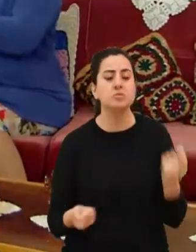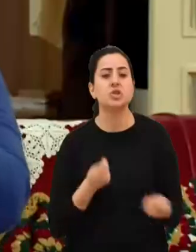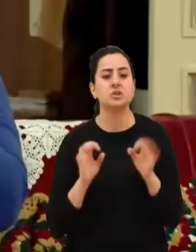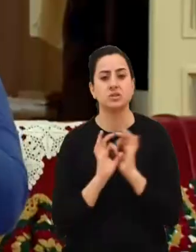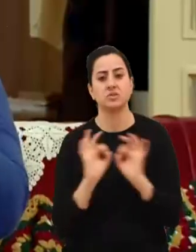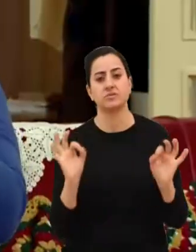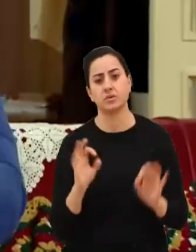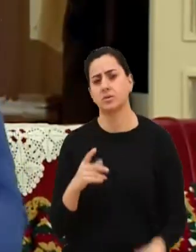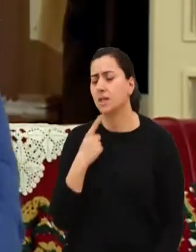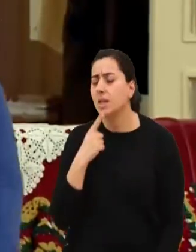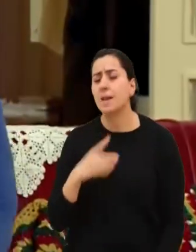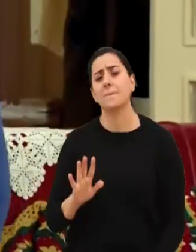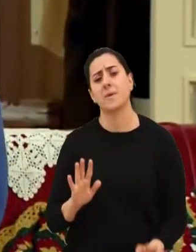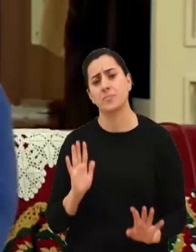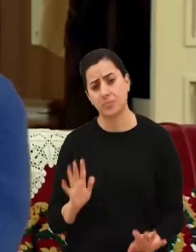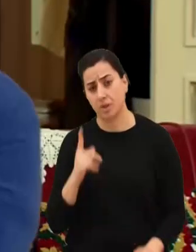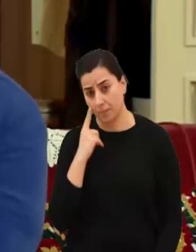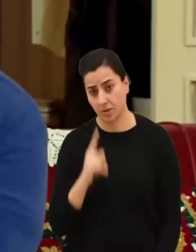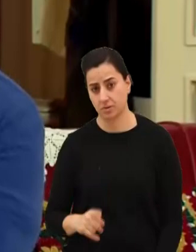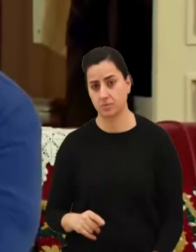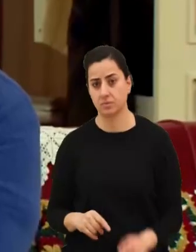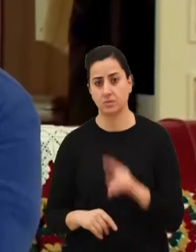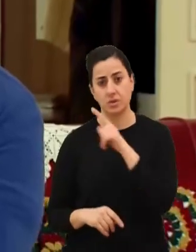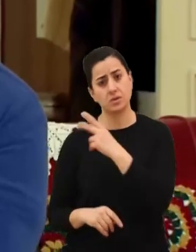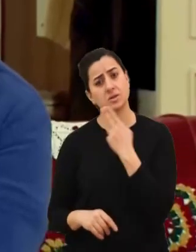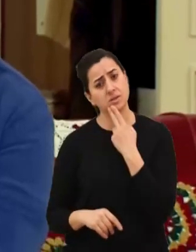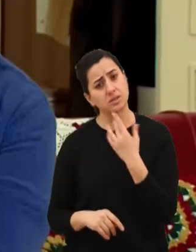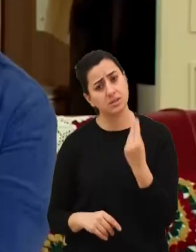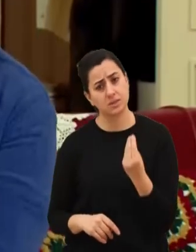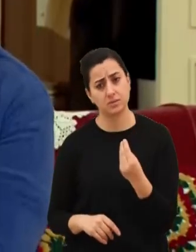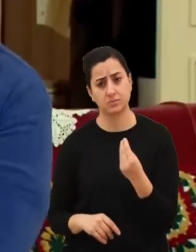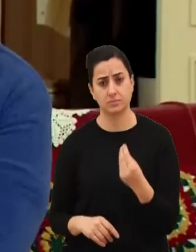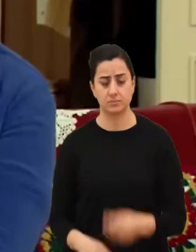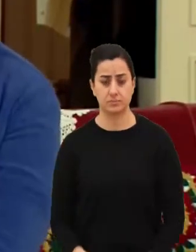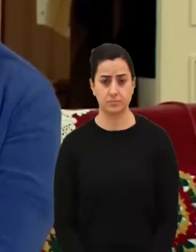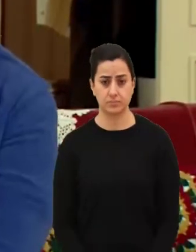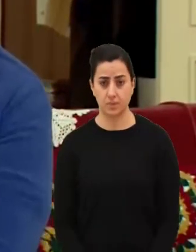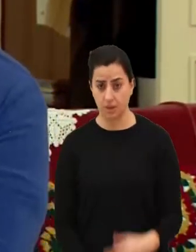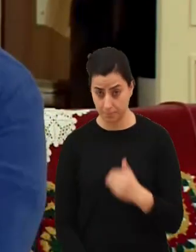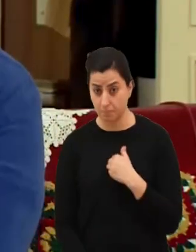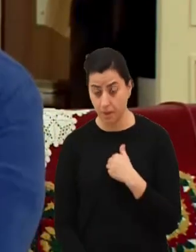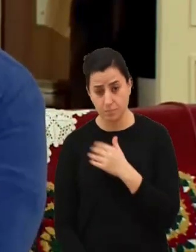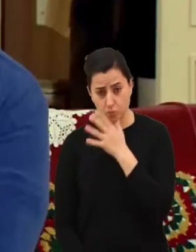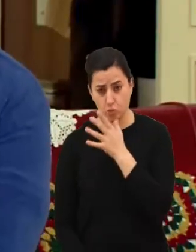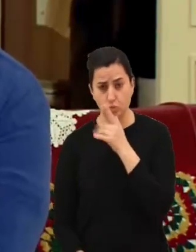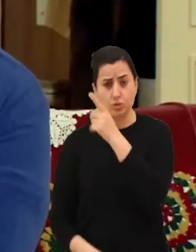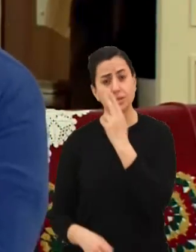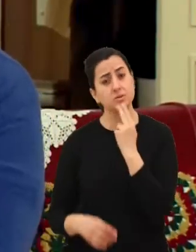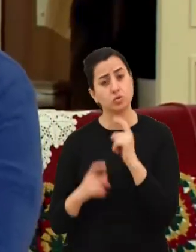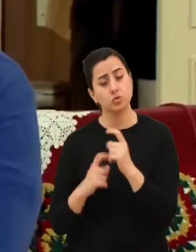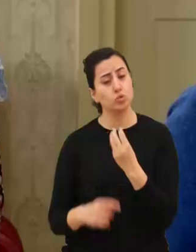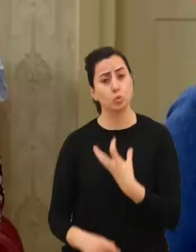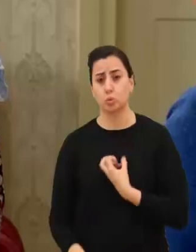hiç. Deme öyle. Bak, bak şimdi kendi yok Allah var. Şimdi öyle deme. Bak benim bildiğim Şükriye